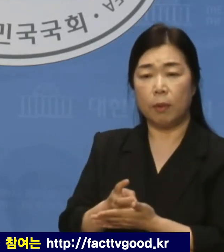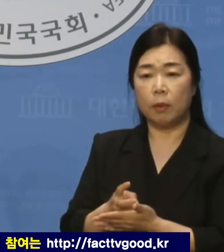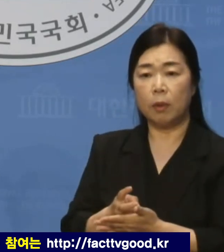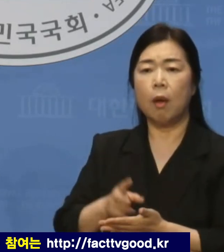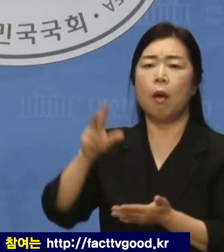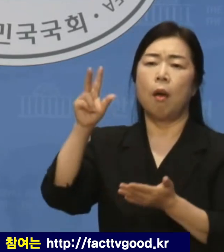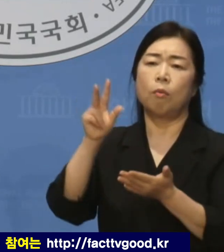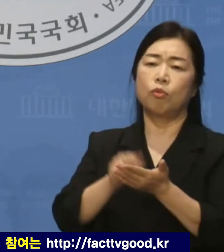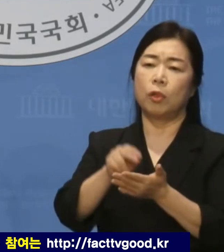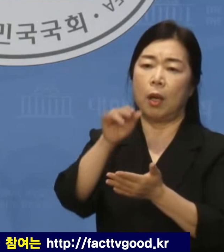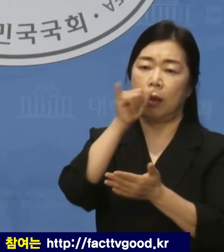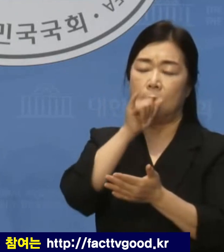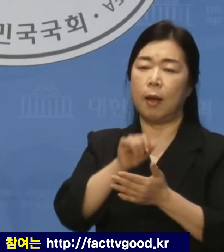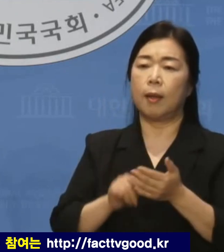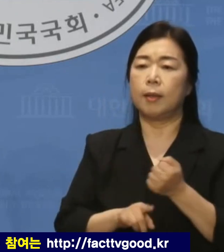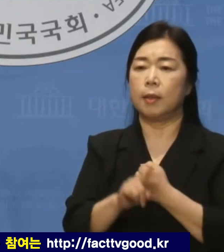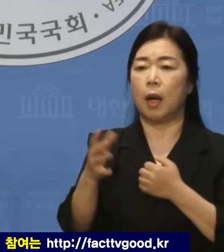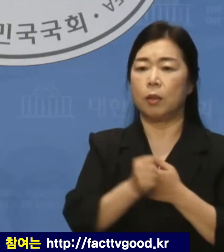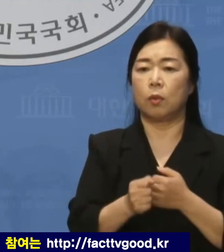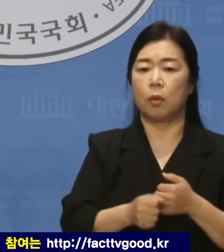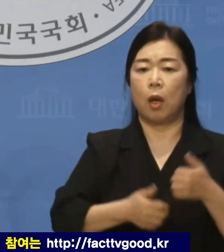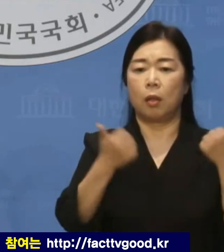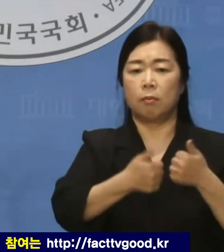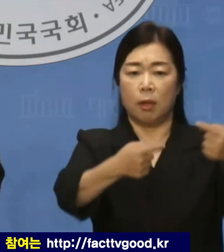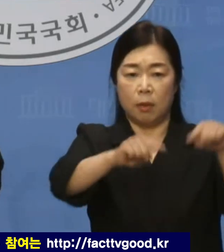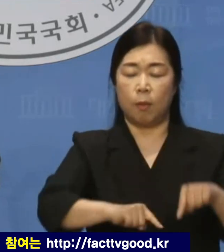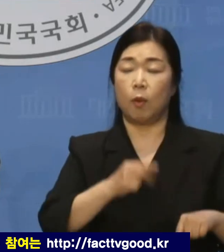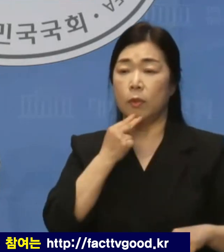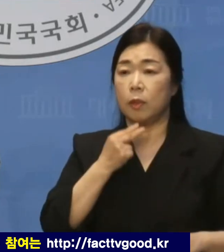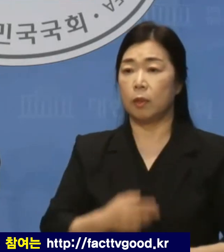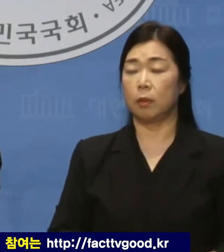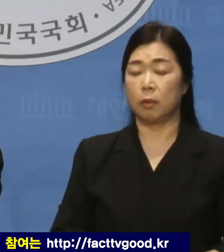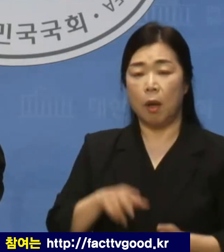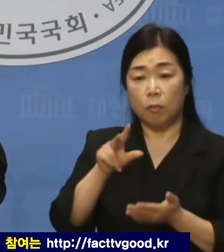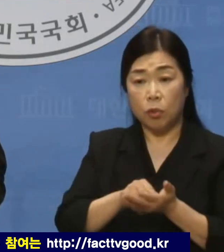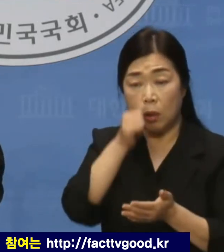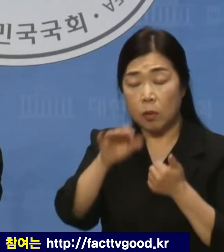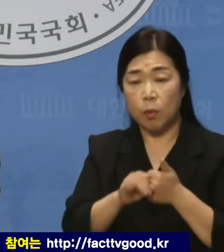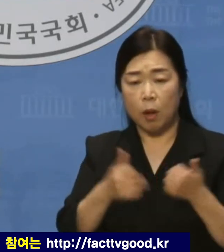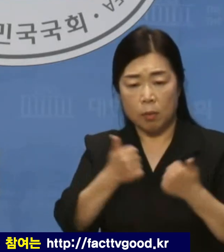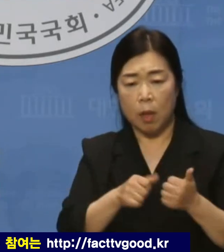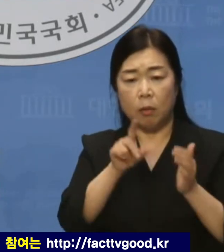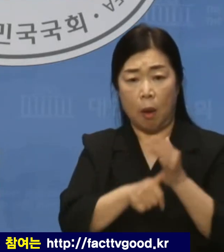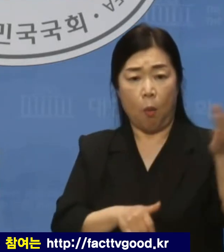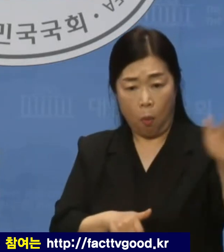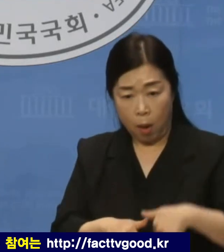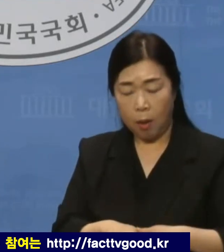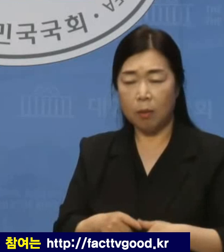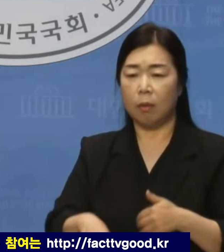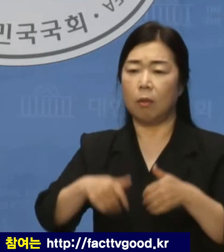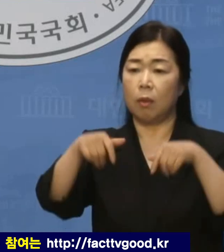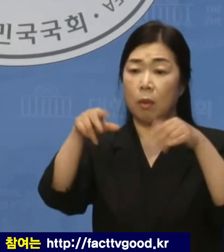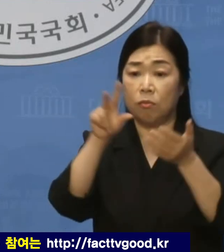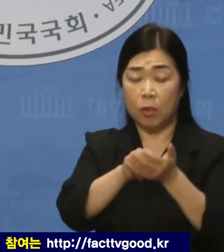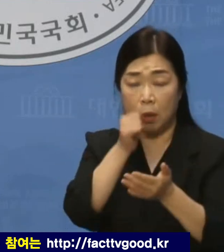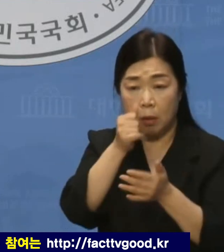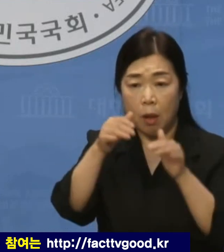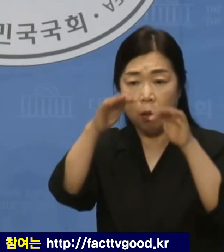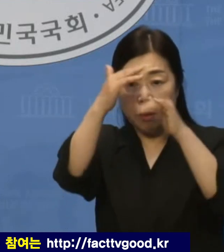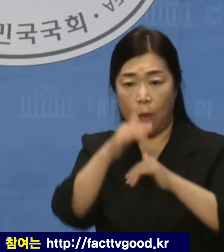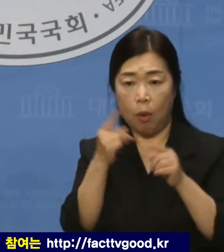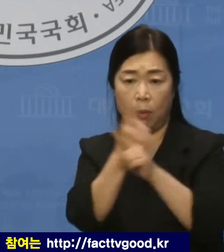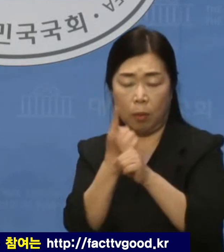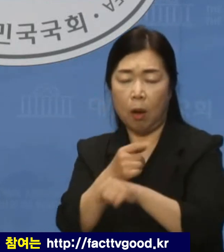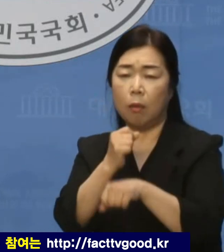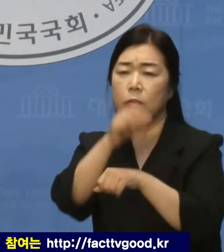법안이 문제가 있다라는 이유로 심사에 응하지 않고 있습니다. 아니, 문제가 있으면 심사를 해서 그 문제된다고 주장하는 부분을 고치면